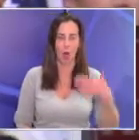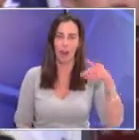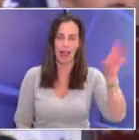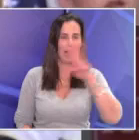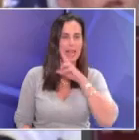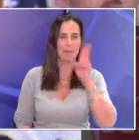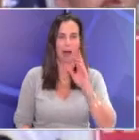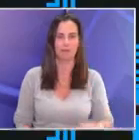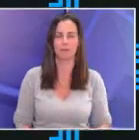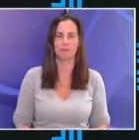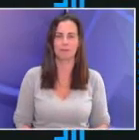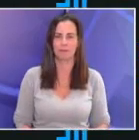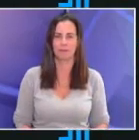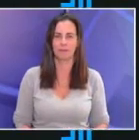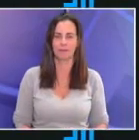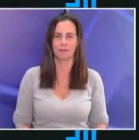out. Go home to mommy.